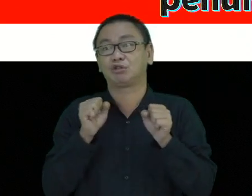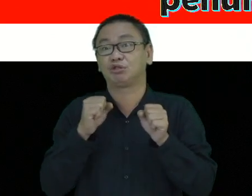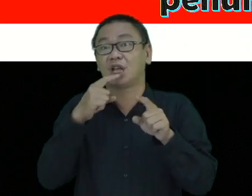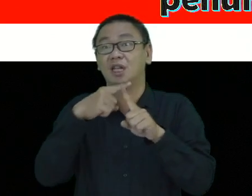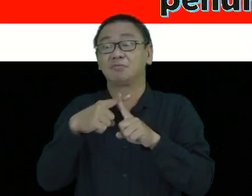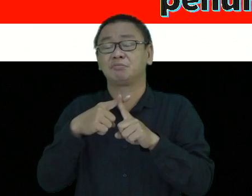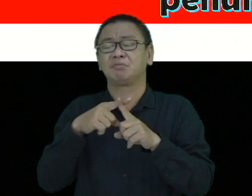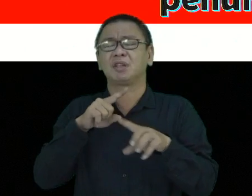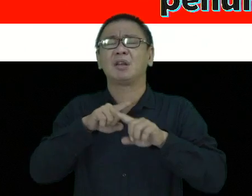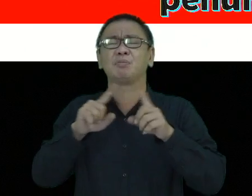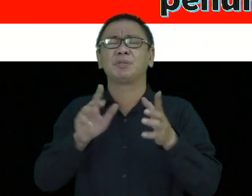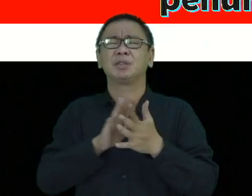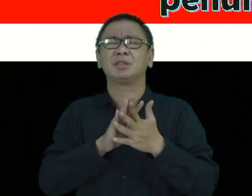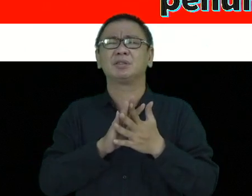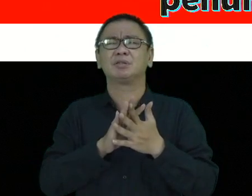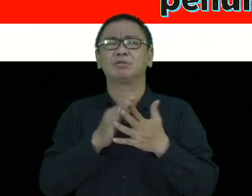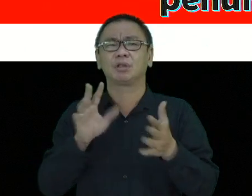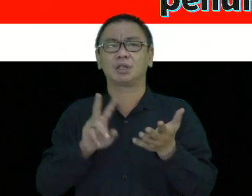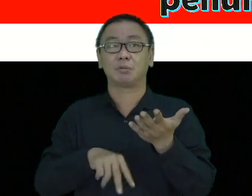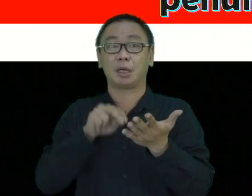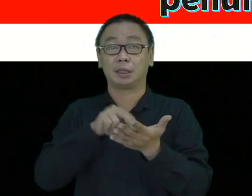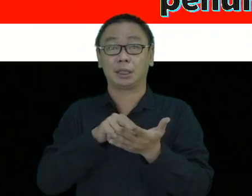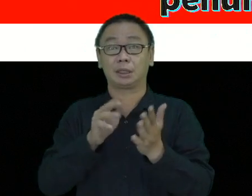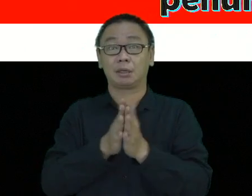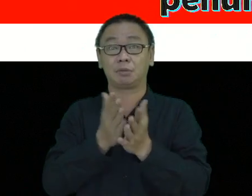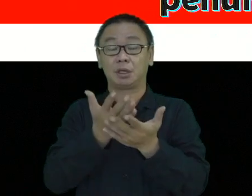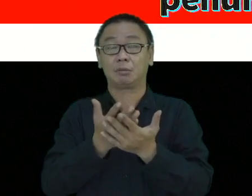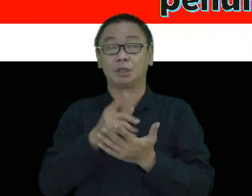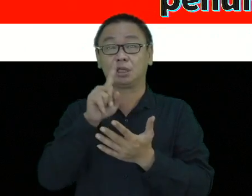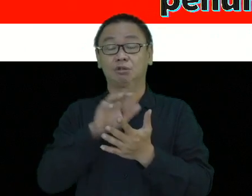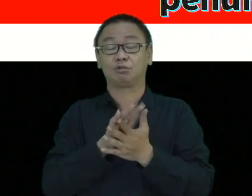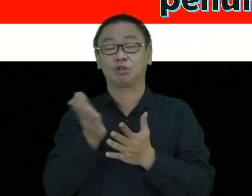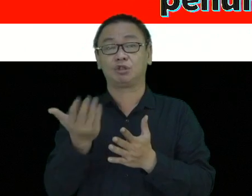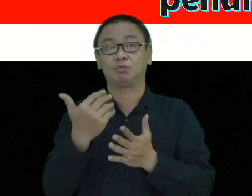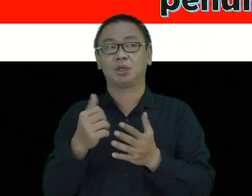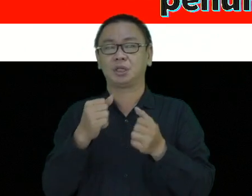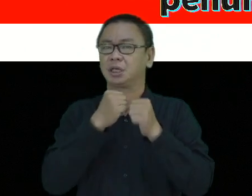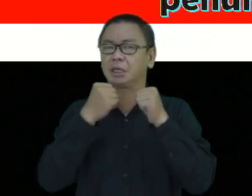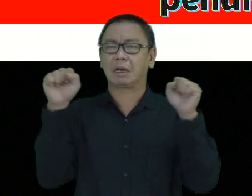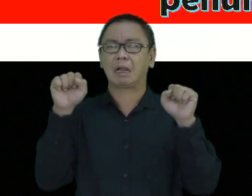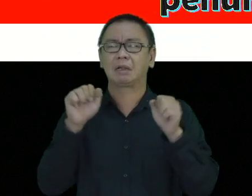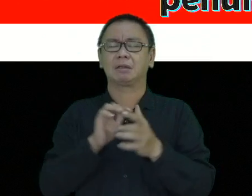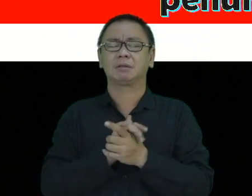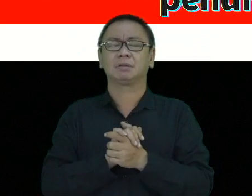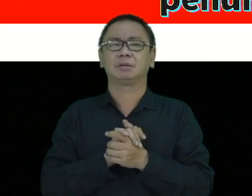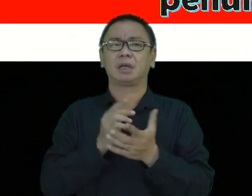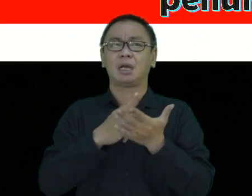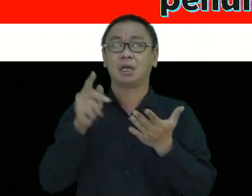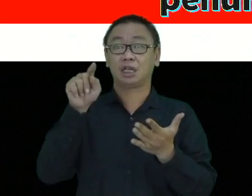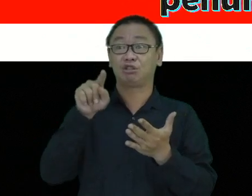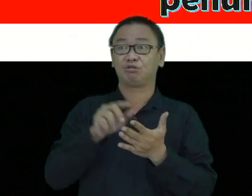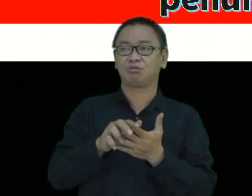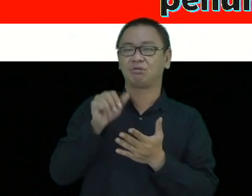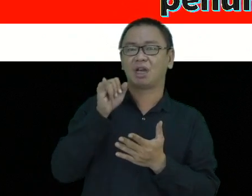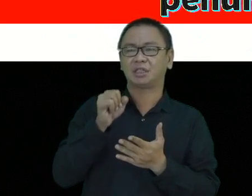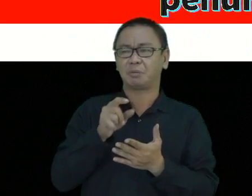tetapi kemudian mereka telah dibangkitkan dan mendapatkan satu kehidupan yang kekal. Karena itu ancaman